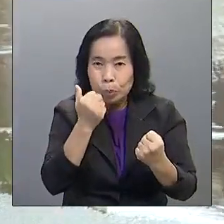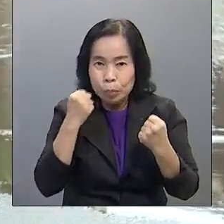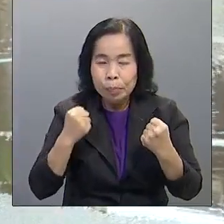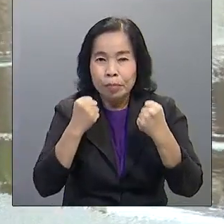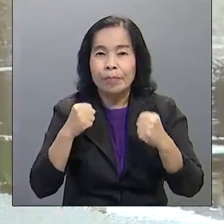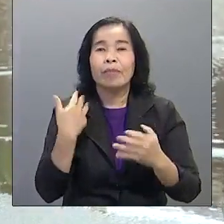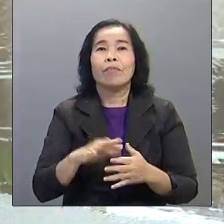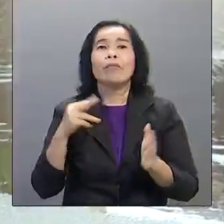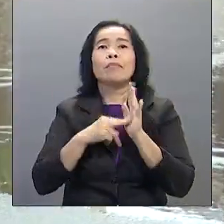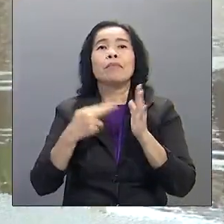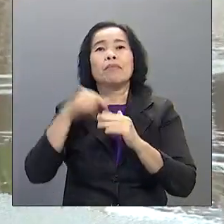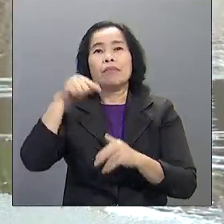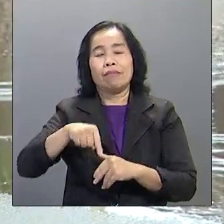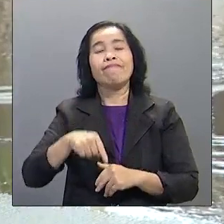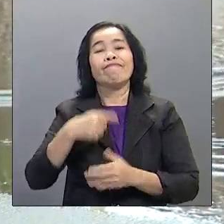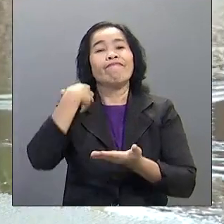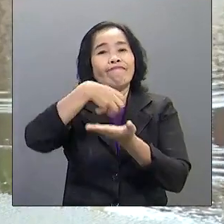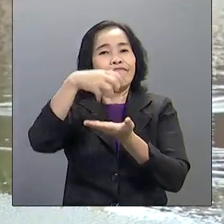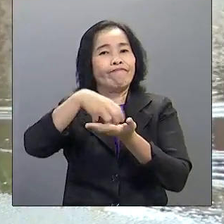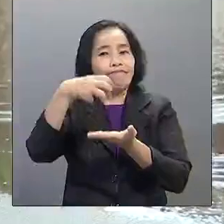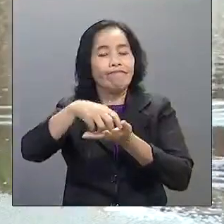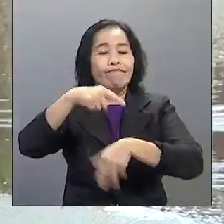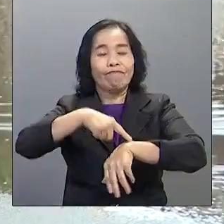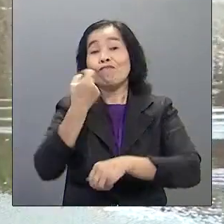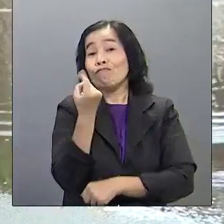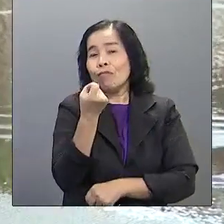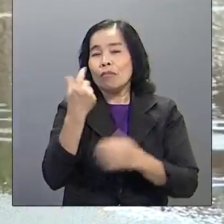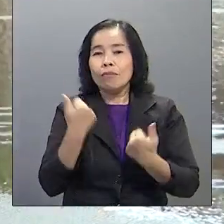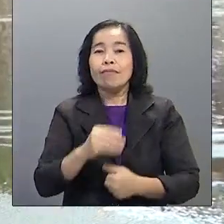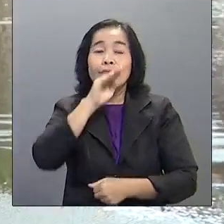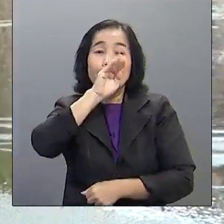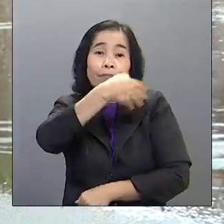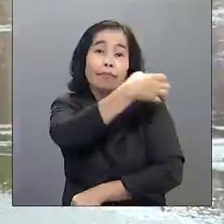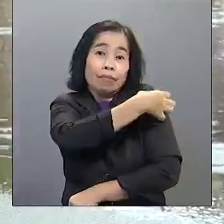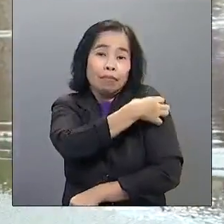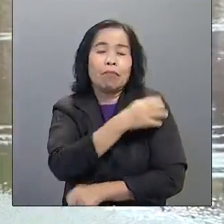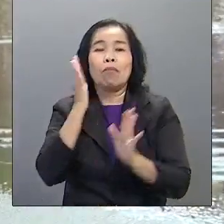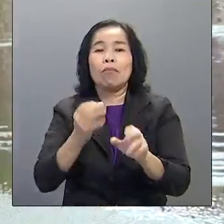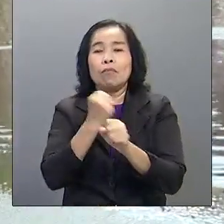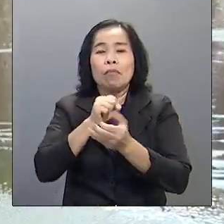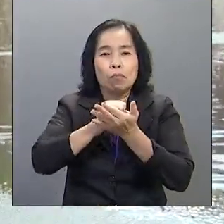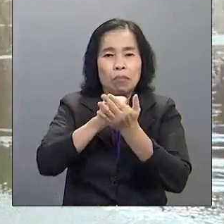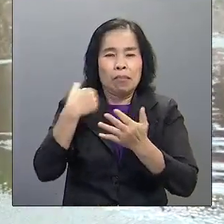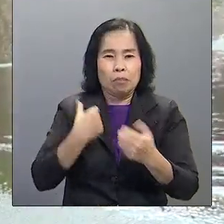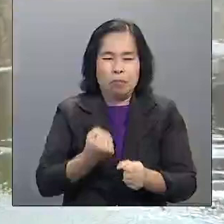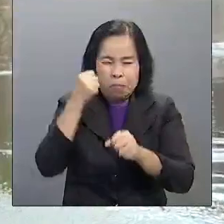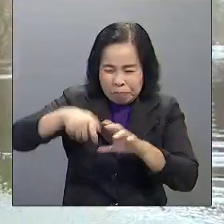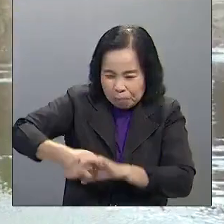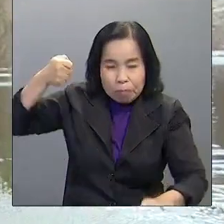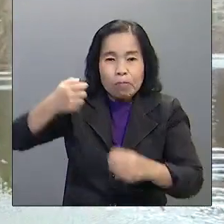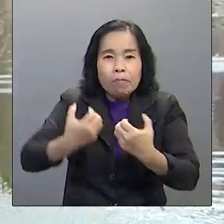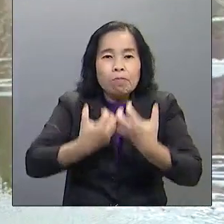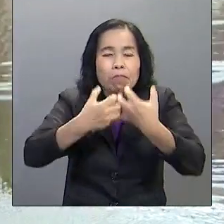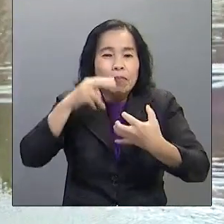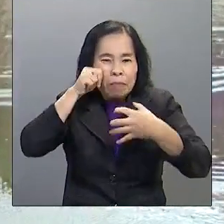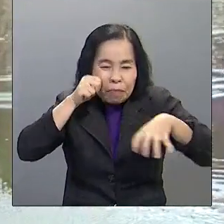นี่เป็นสถานการณ์นึงที่กำลังเกิดขึ้นอยู่แล้วก็ทางเทศบาลนนทบุรีเองก็พยายามสู้กับน้ำโดยมีการติดตั้งเครื่องสูบน้ำไว้ตรงจุดนี้